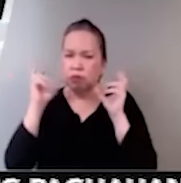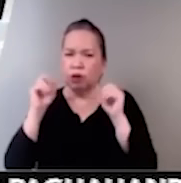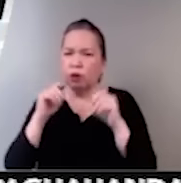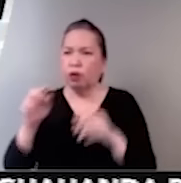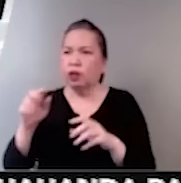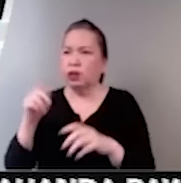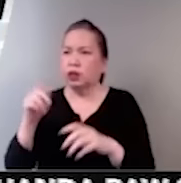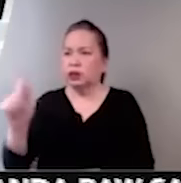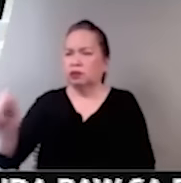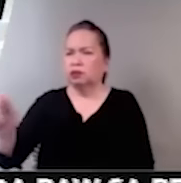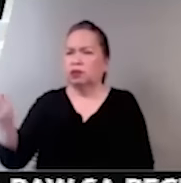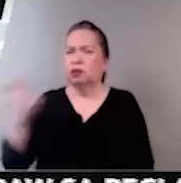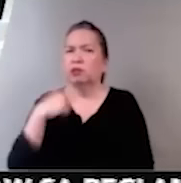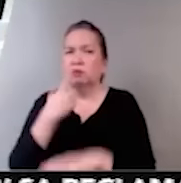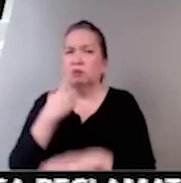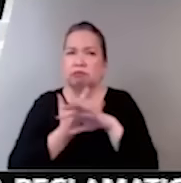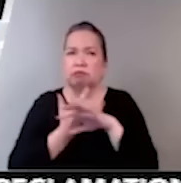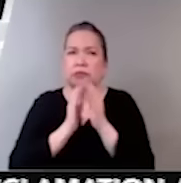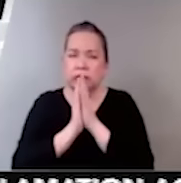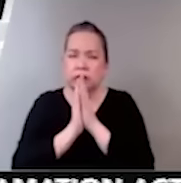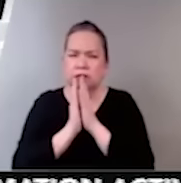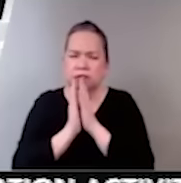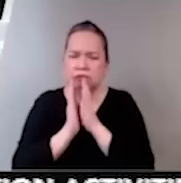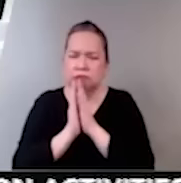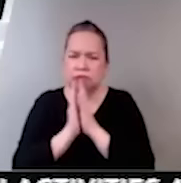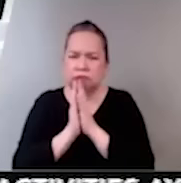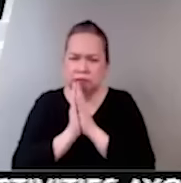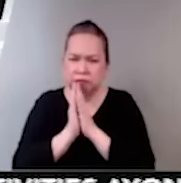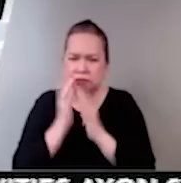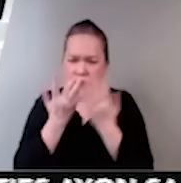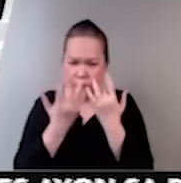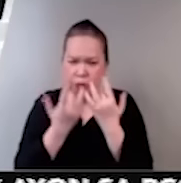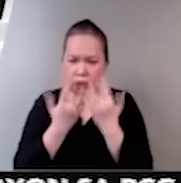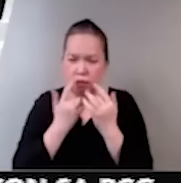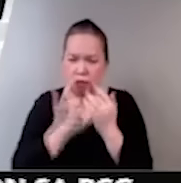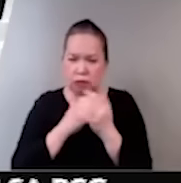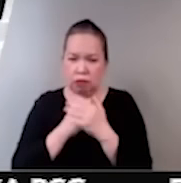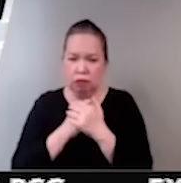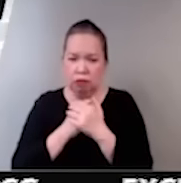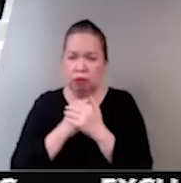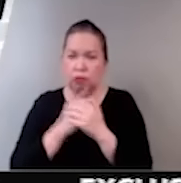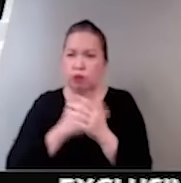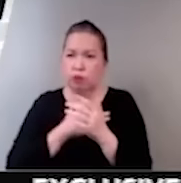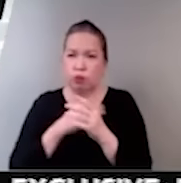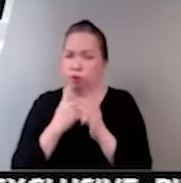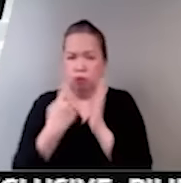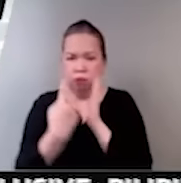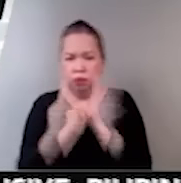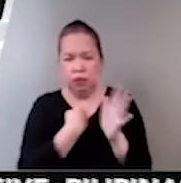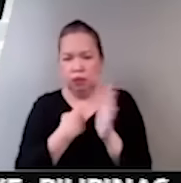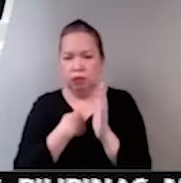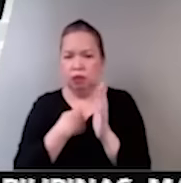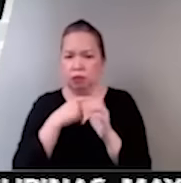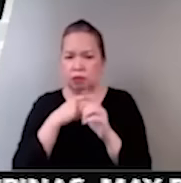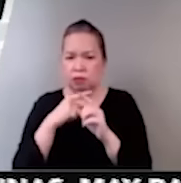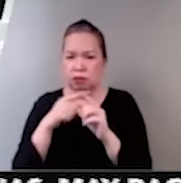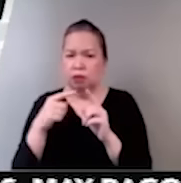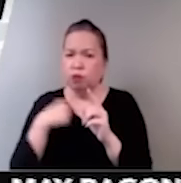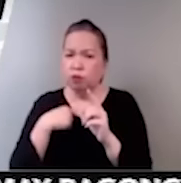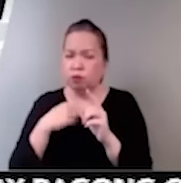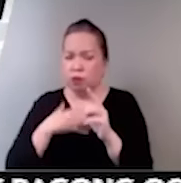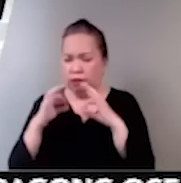po sa kanya. Sabi ko, wag niyo po akong papatay. Kasi sa akin lang umaasa yung pamilya